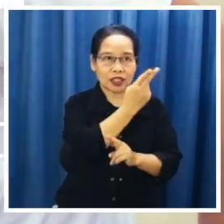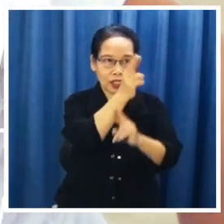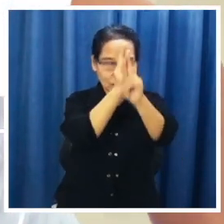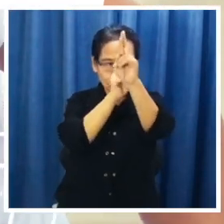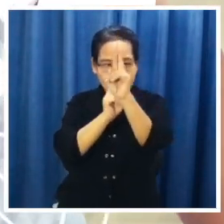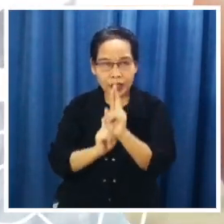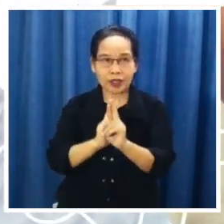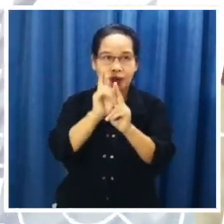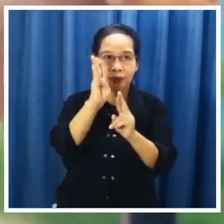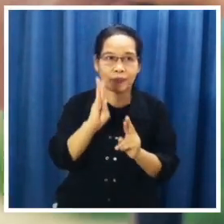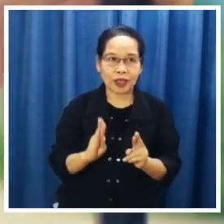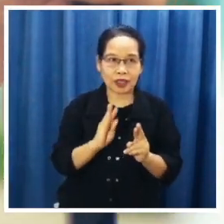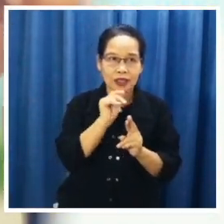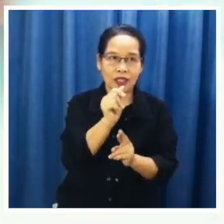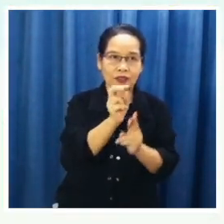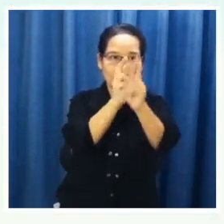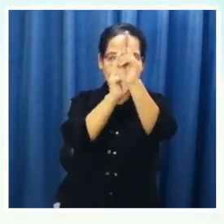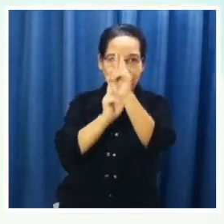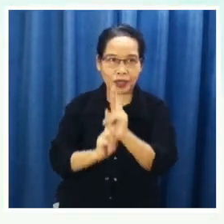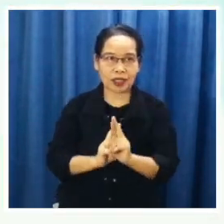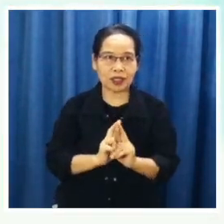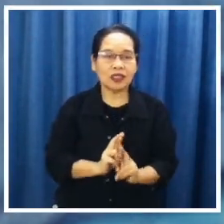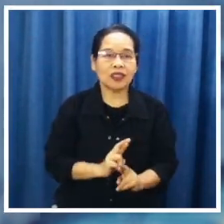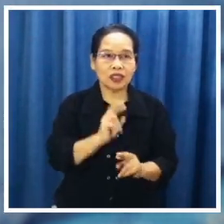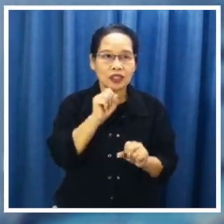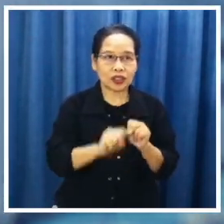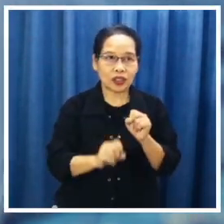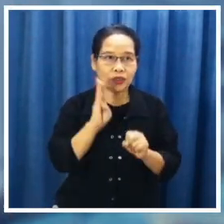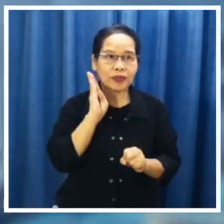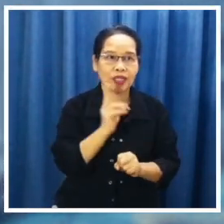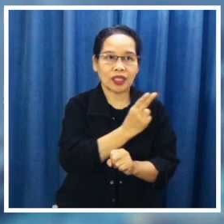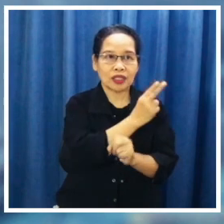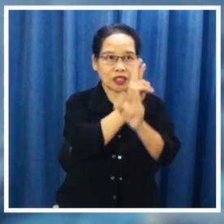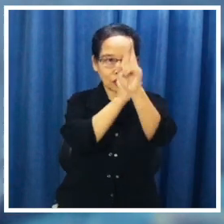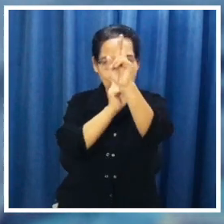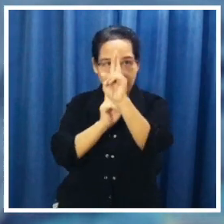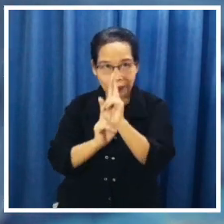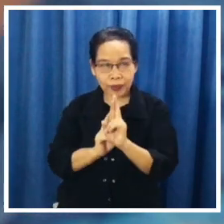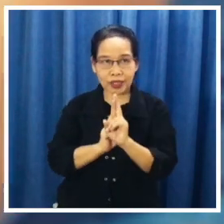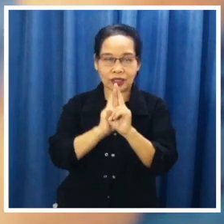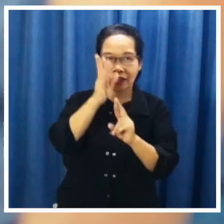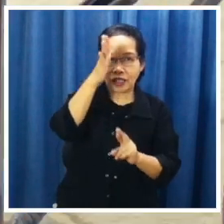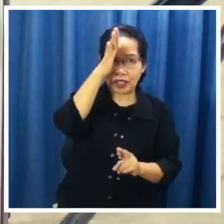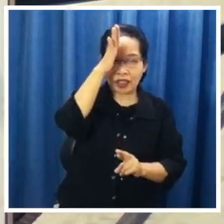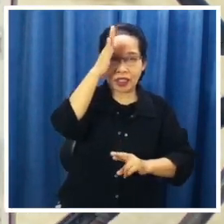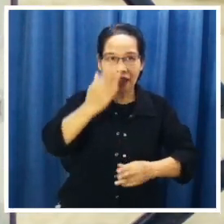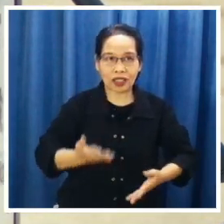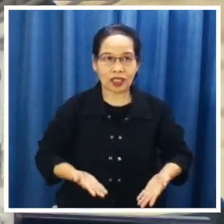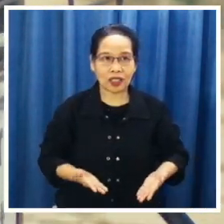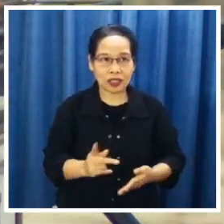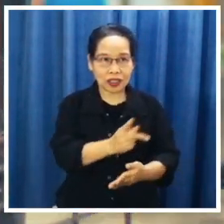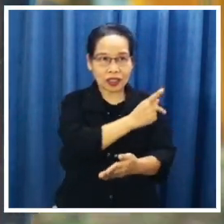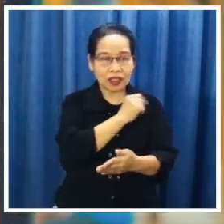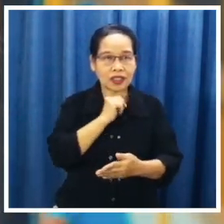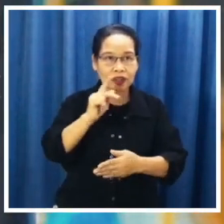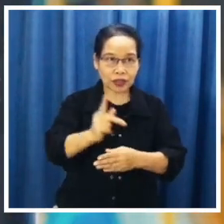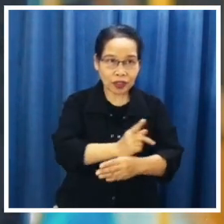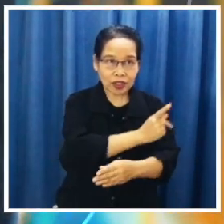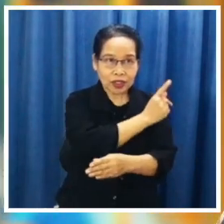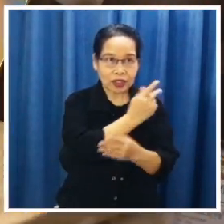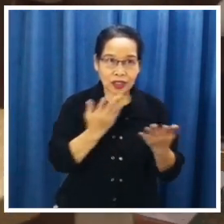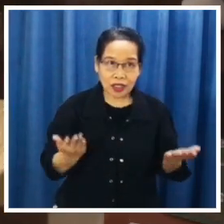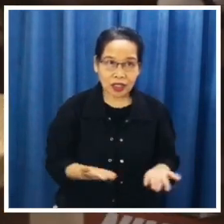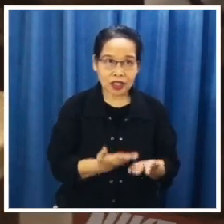BH, respect. Bumalik ang kanyang self-respect. Kaya para kay BH, respect. Tatay ko inangat, pero di lang siya